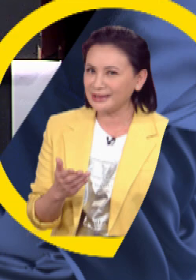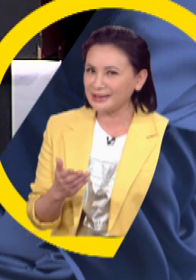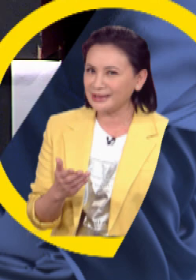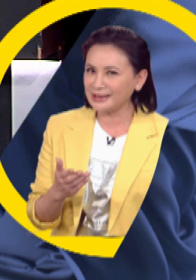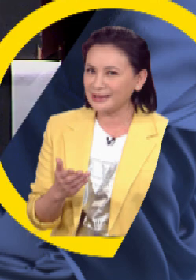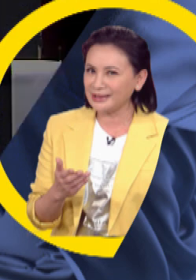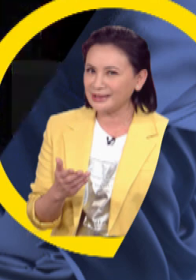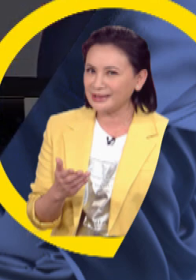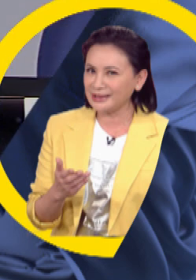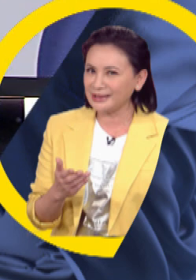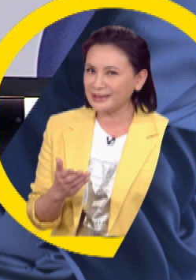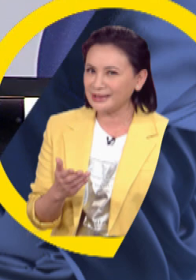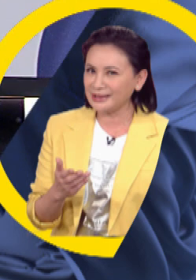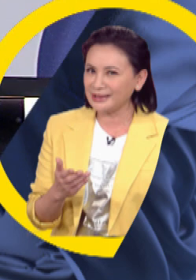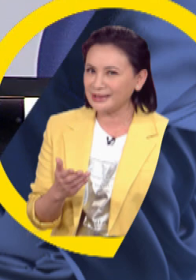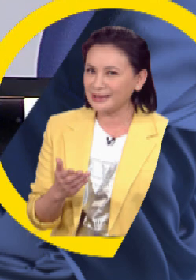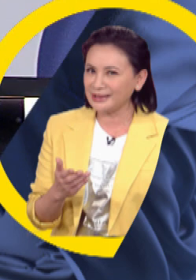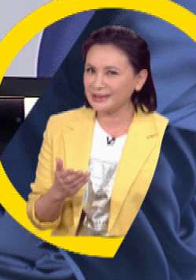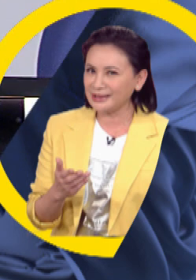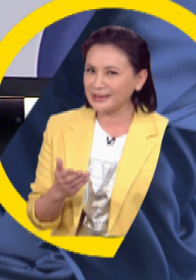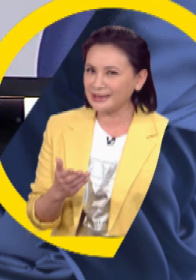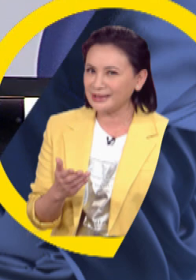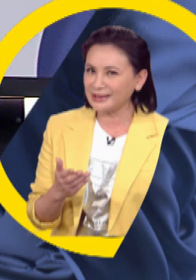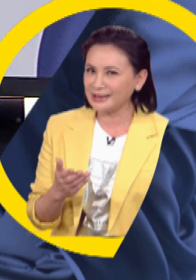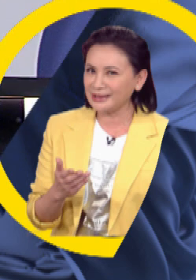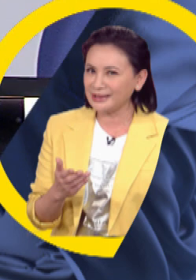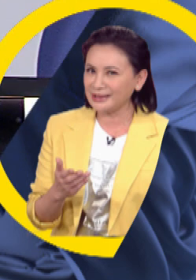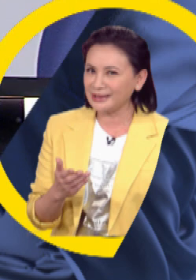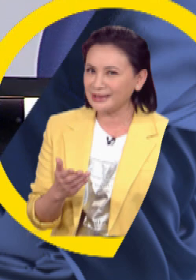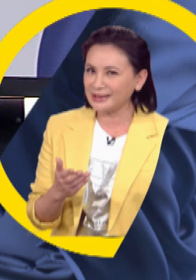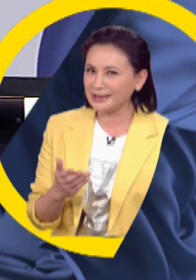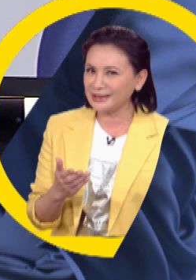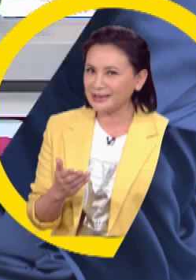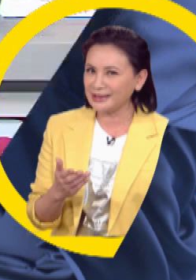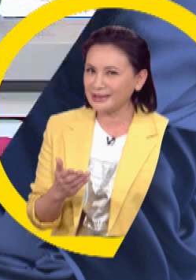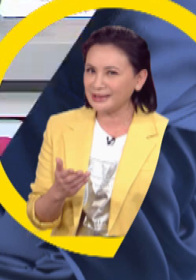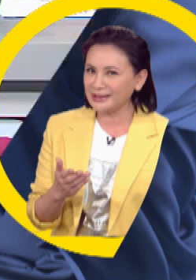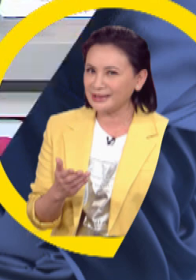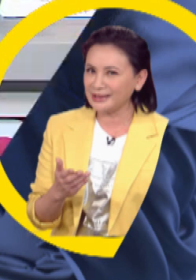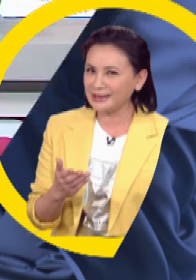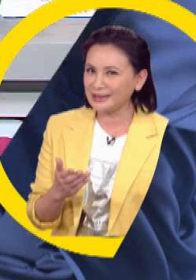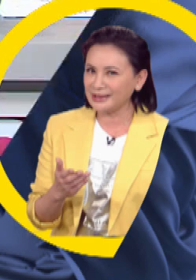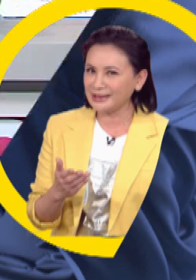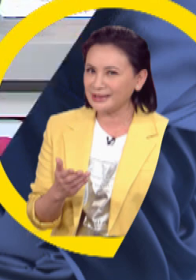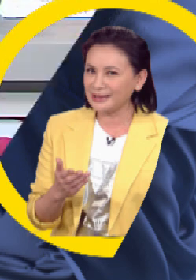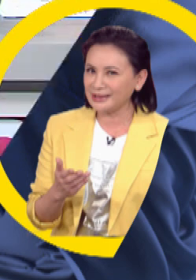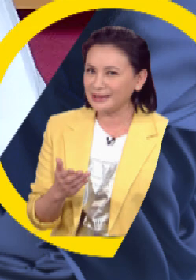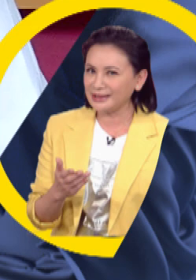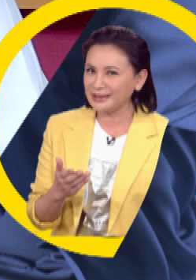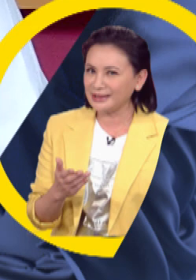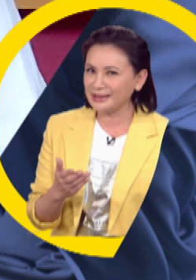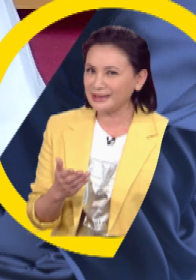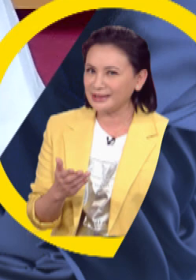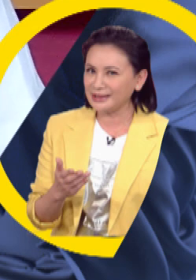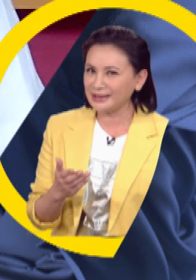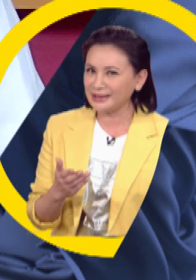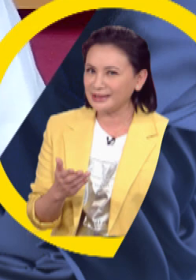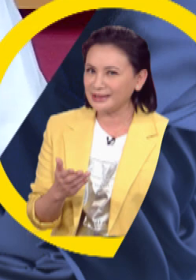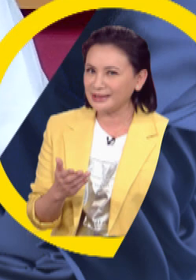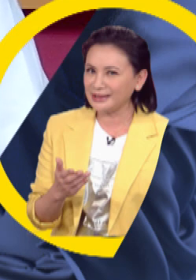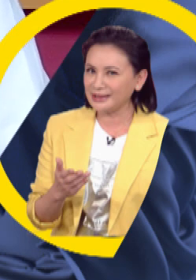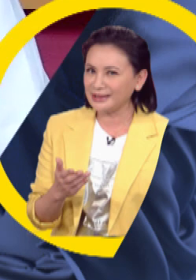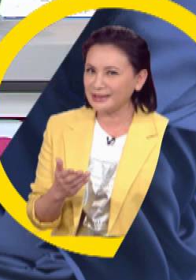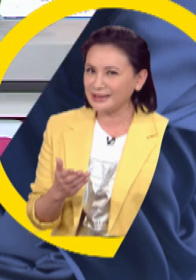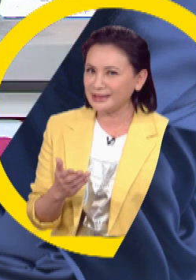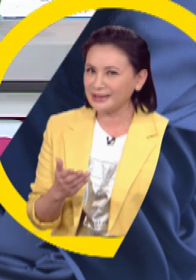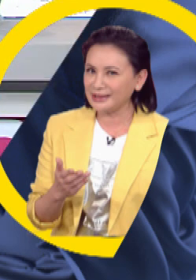在技巧。 我常讲说，只要有呼吸，就会有奇迹。对，所以这句话 他就很正面，他很正面，对，他